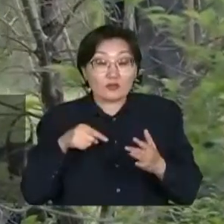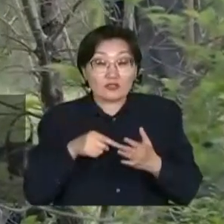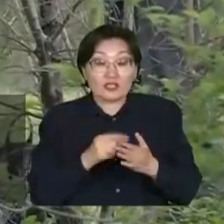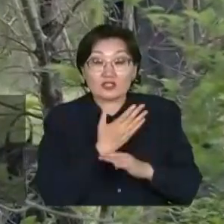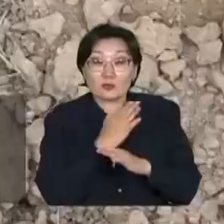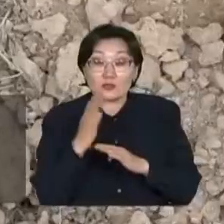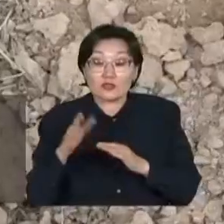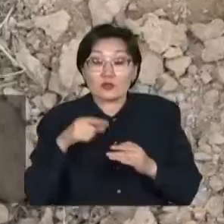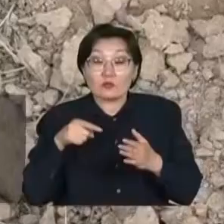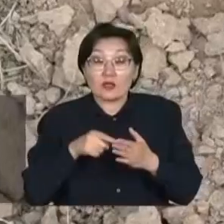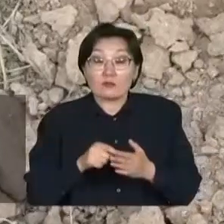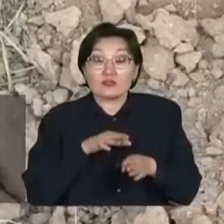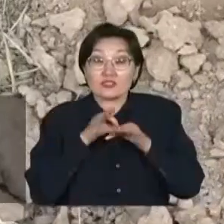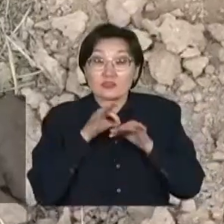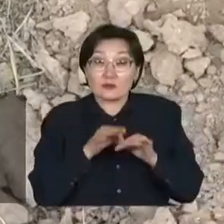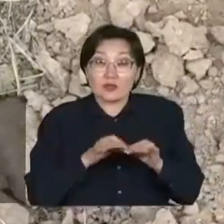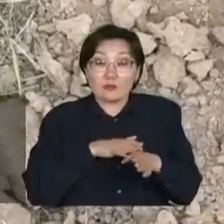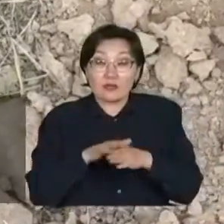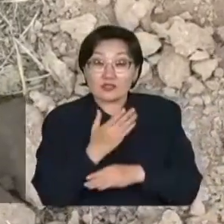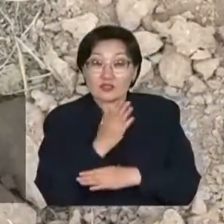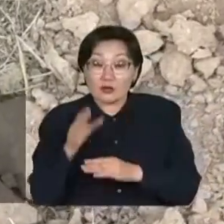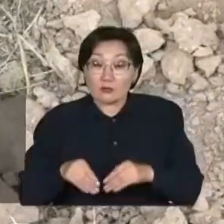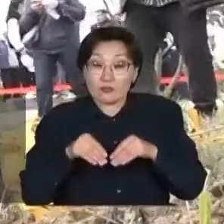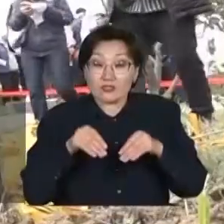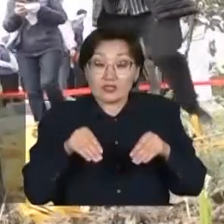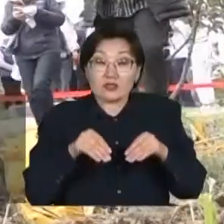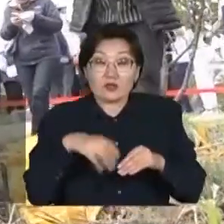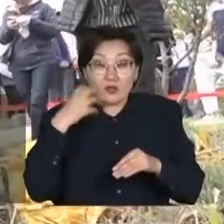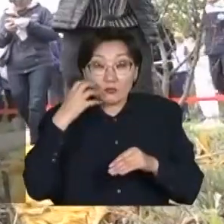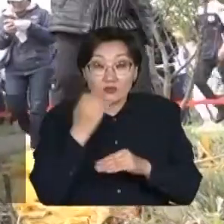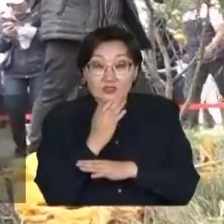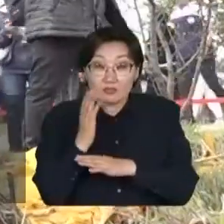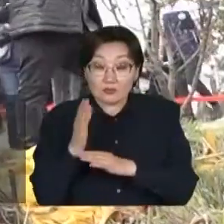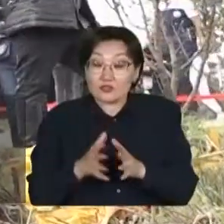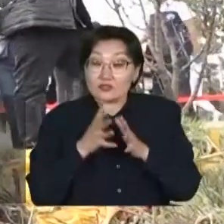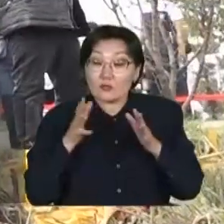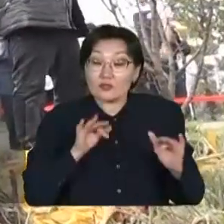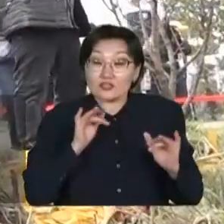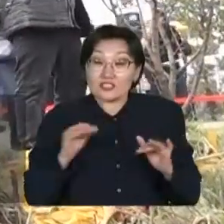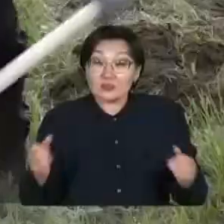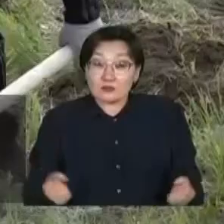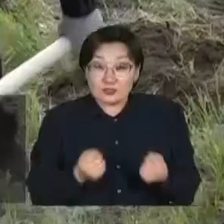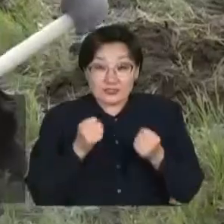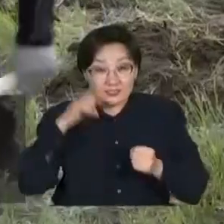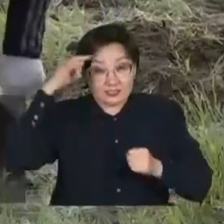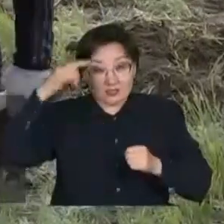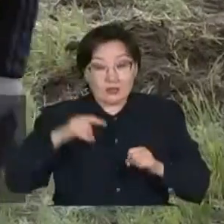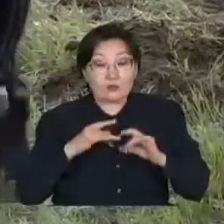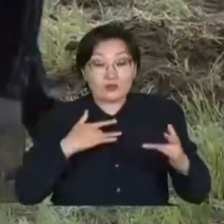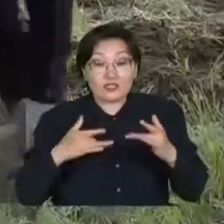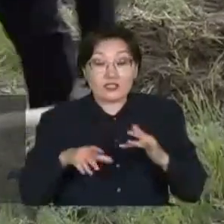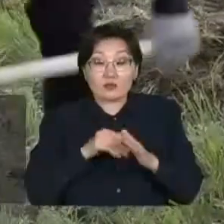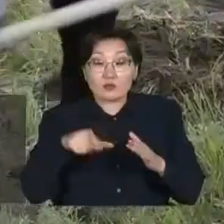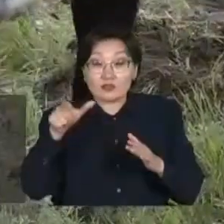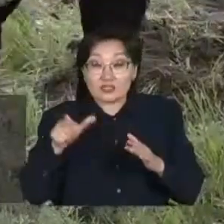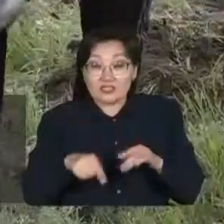в городе прошла массовая посадка деревьев, закладка яблоневых садов. Масштабную кампанию поддержали казахстанские звезды,